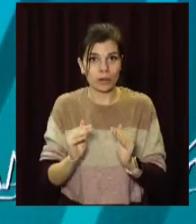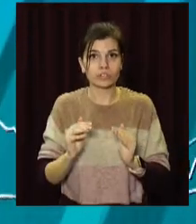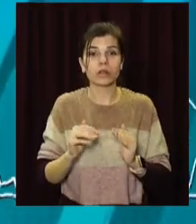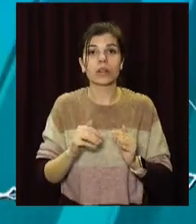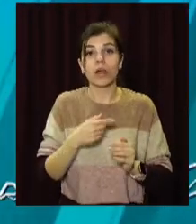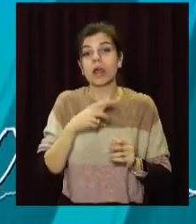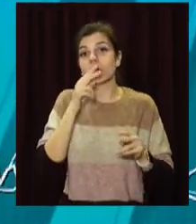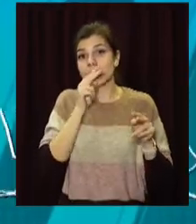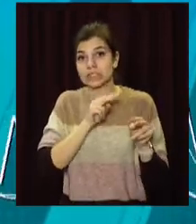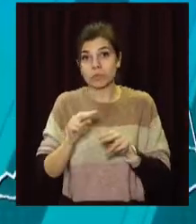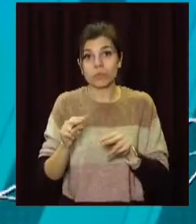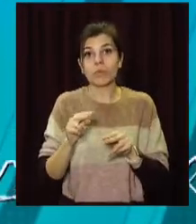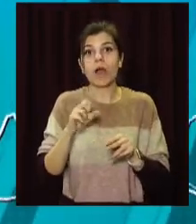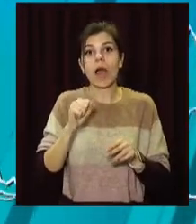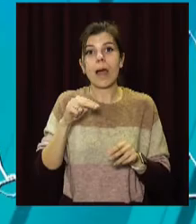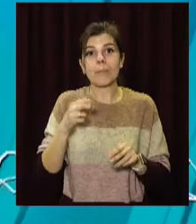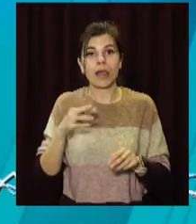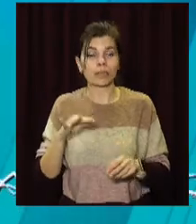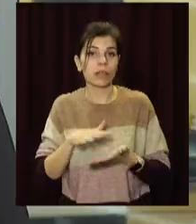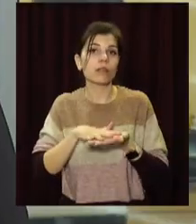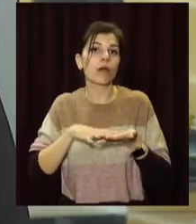апелляционного пересмотра уже будем его обсуждать.